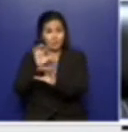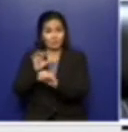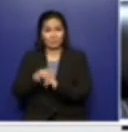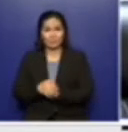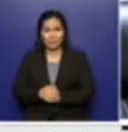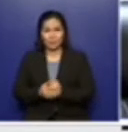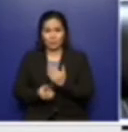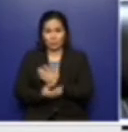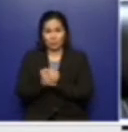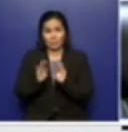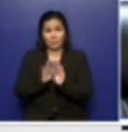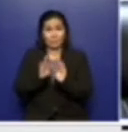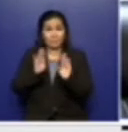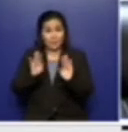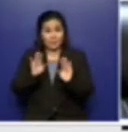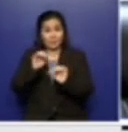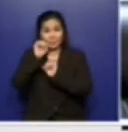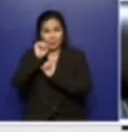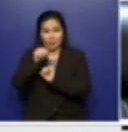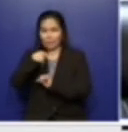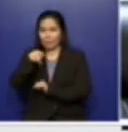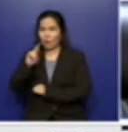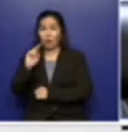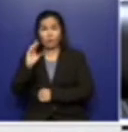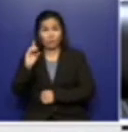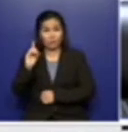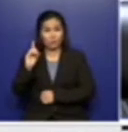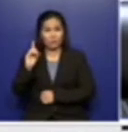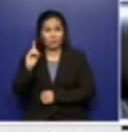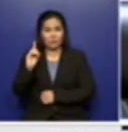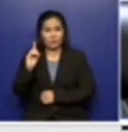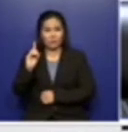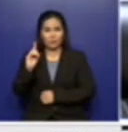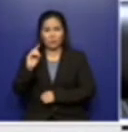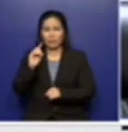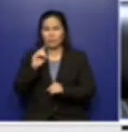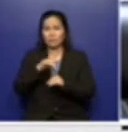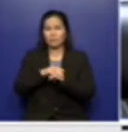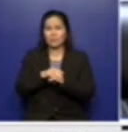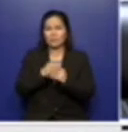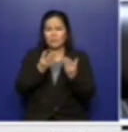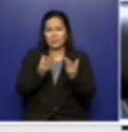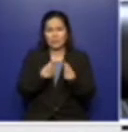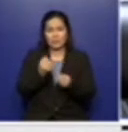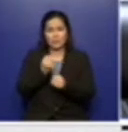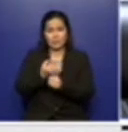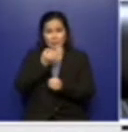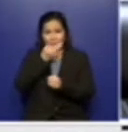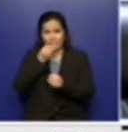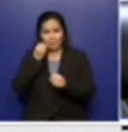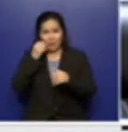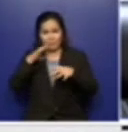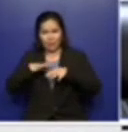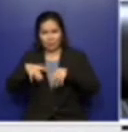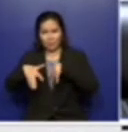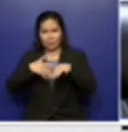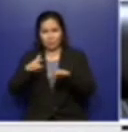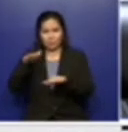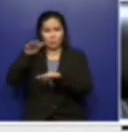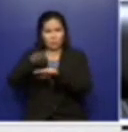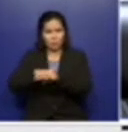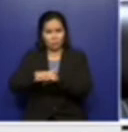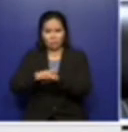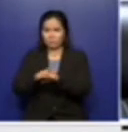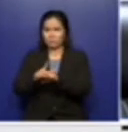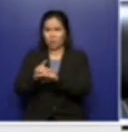ะเปิดโอกาสให้ประกาศพระราชกิจฎีกาทับซ้อนกับที่ทำกินที่อยู่อาศัยของชาวบ้านโด